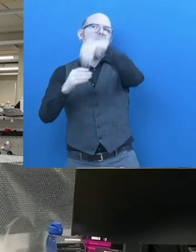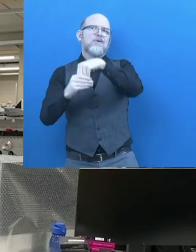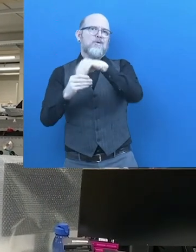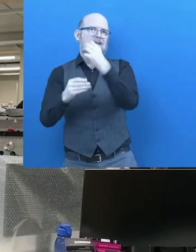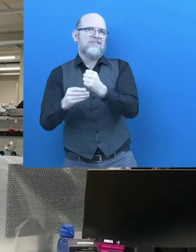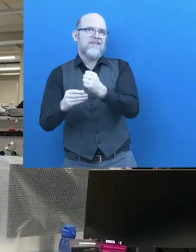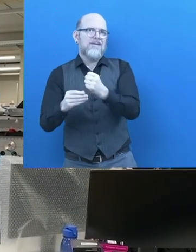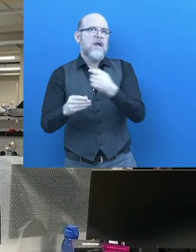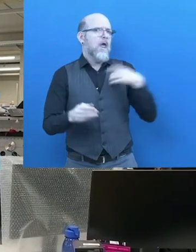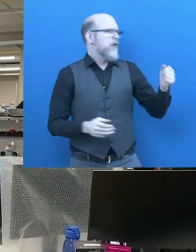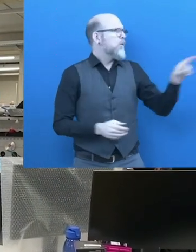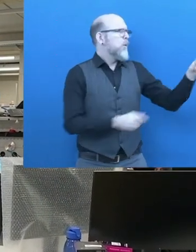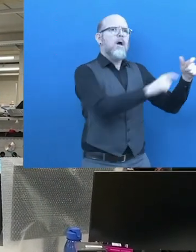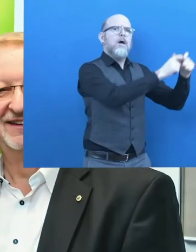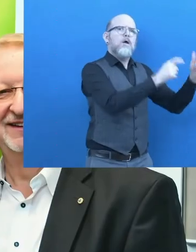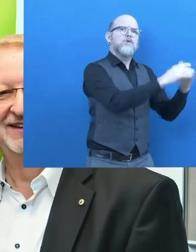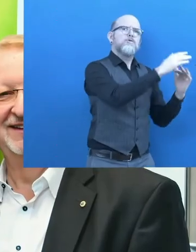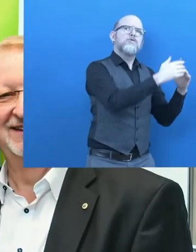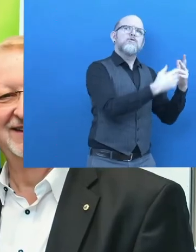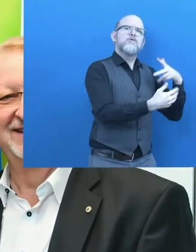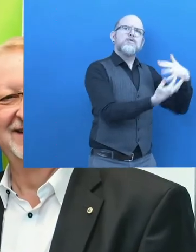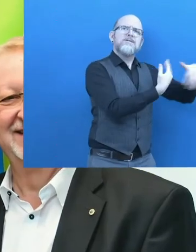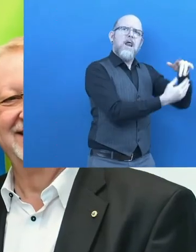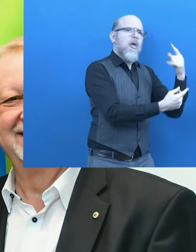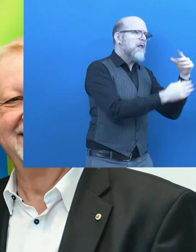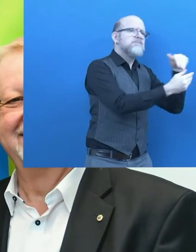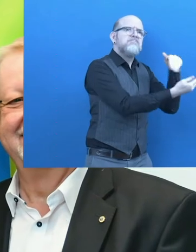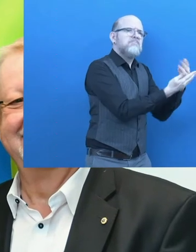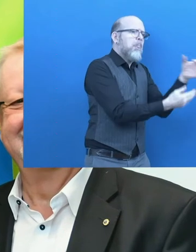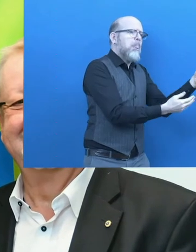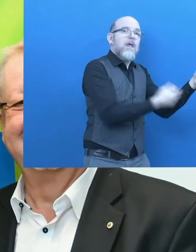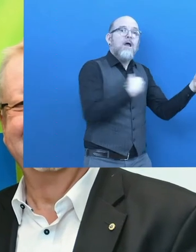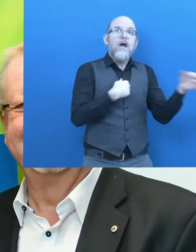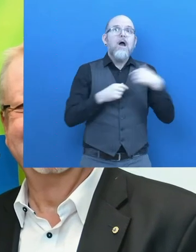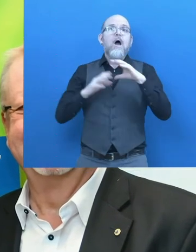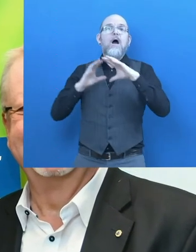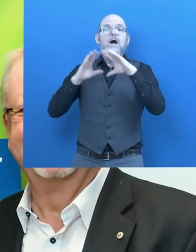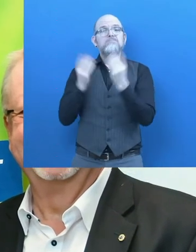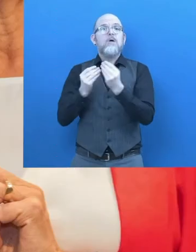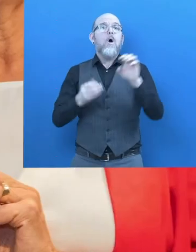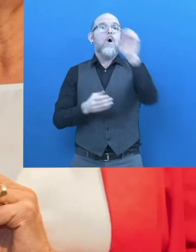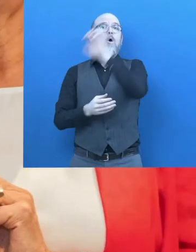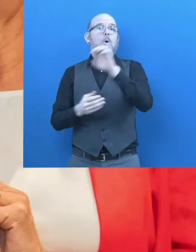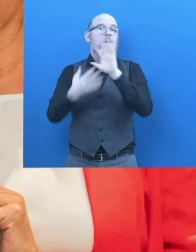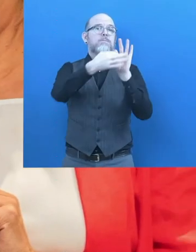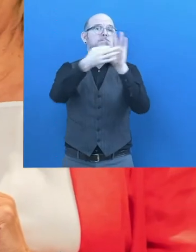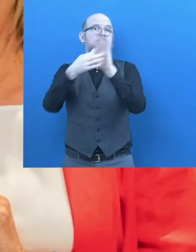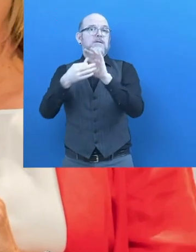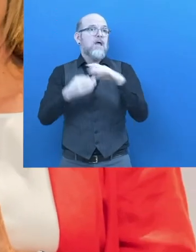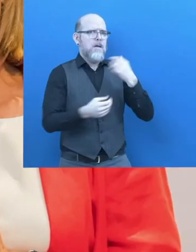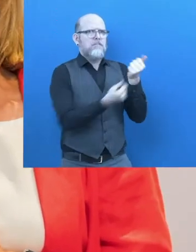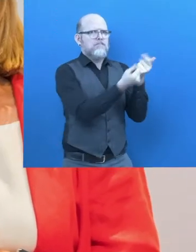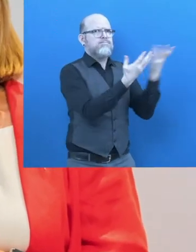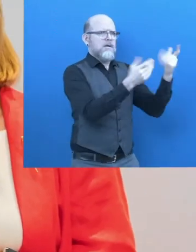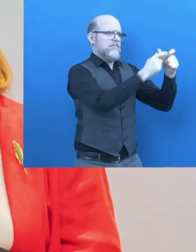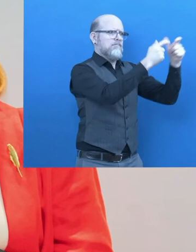anderen Lösungen. Es gibt viele Inklusionsunternehmen, die in einer Region erfolgreich tätig sind, jedoch kaum eins ist europaweit tätig.